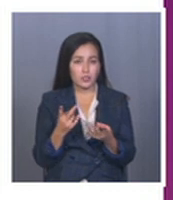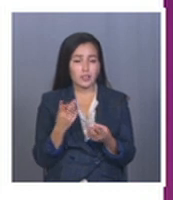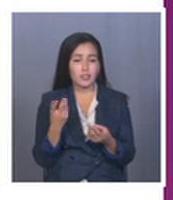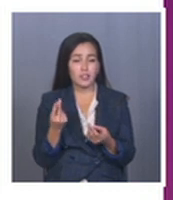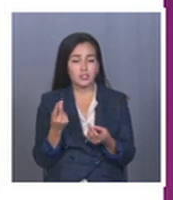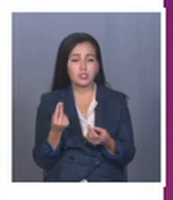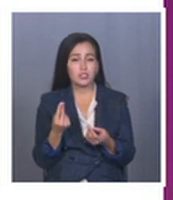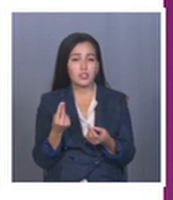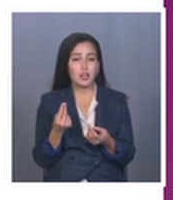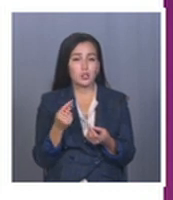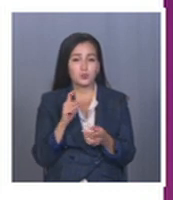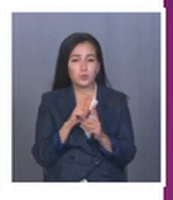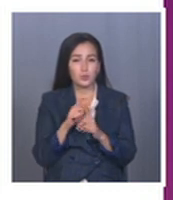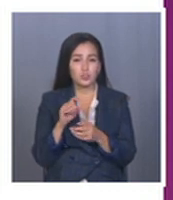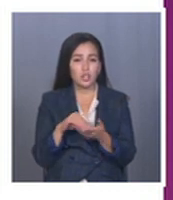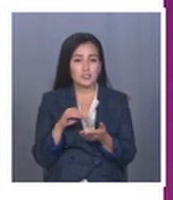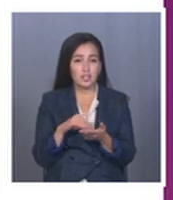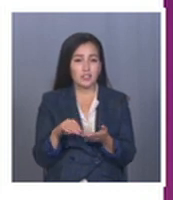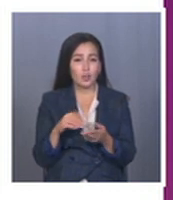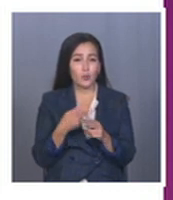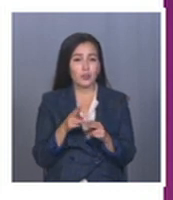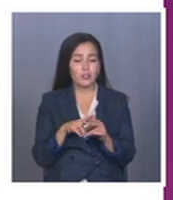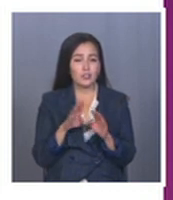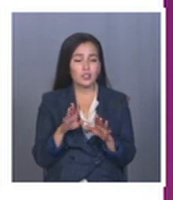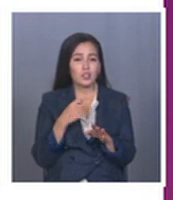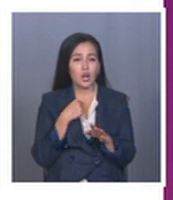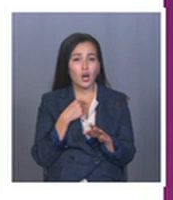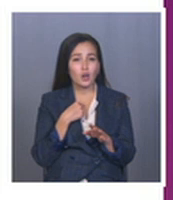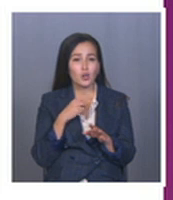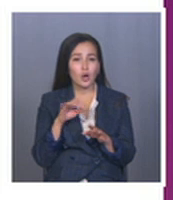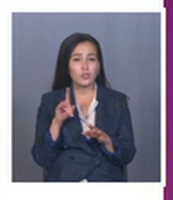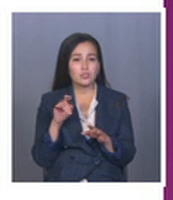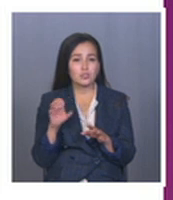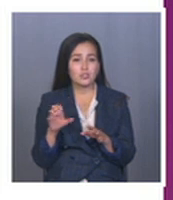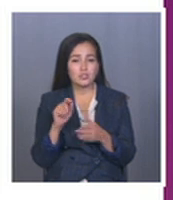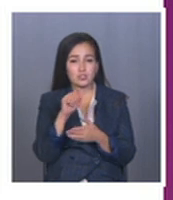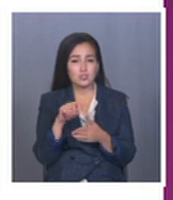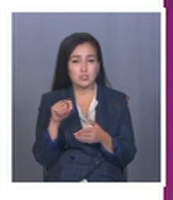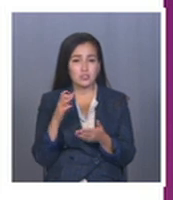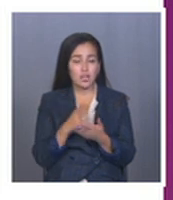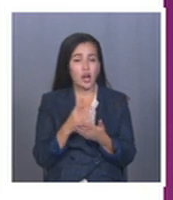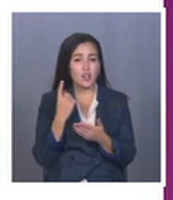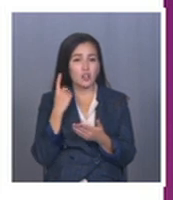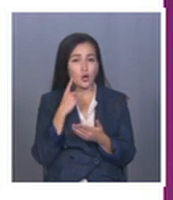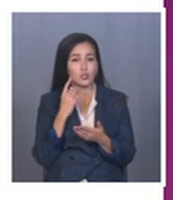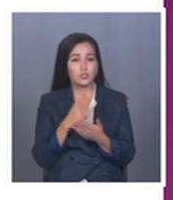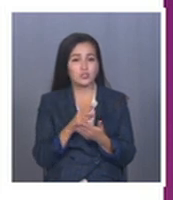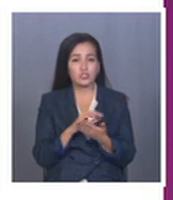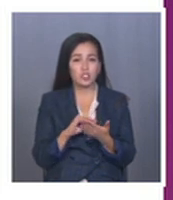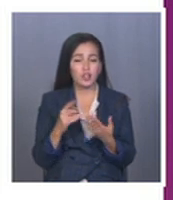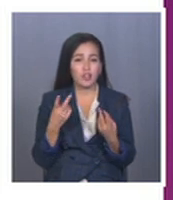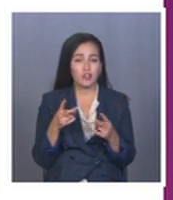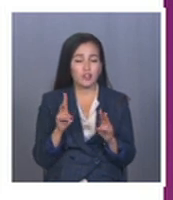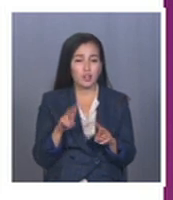Екіншіден, сөзді жазғанда оның тек дауыссыз дыбыстары ғана таңбаланатын да, дауыссылары жазылмаған сөздің